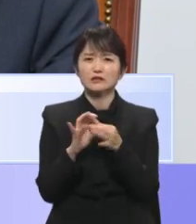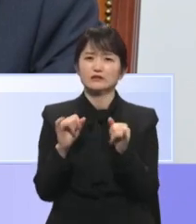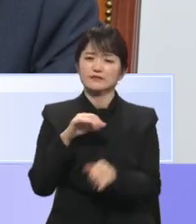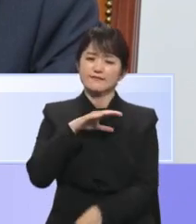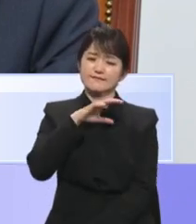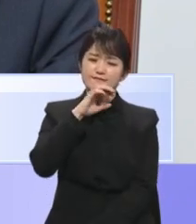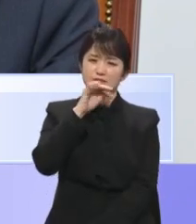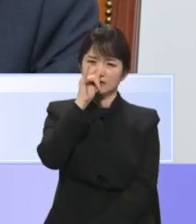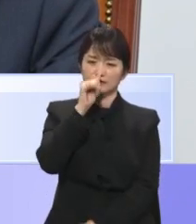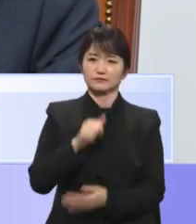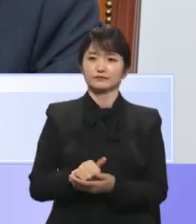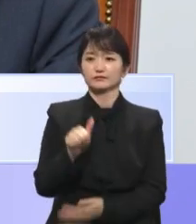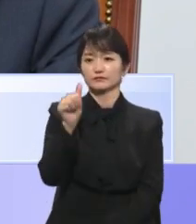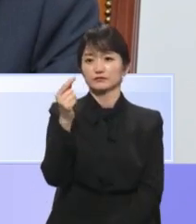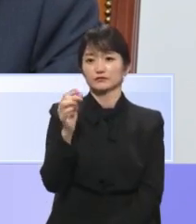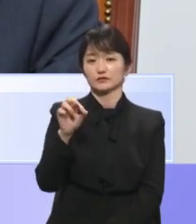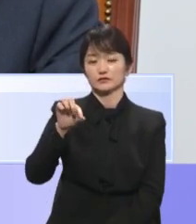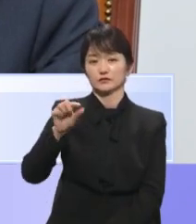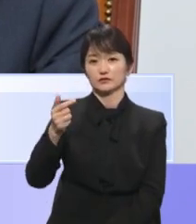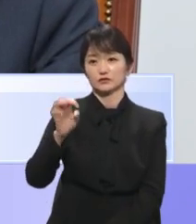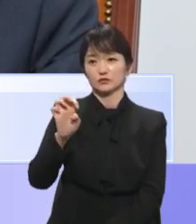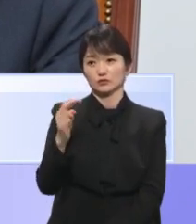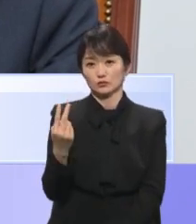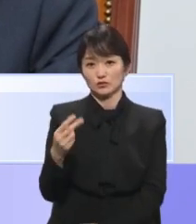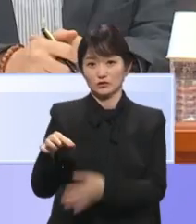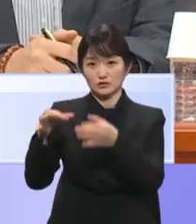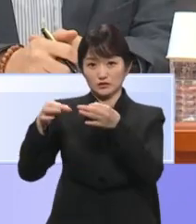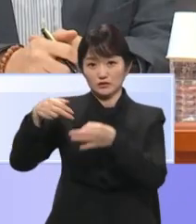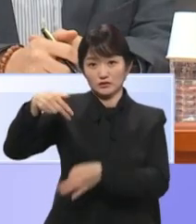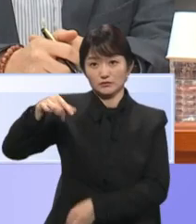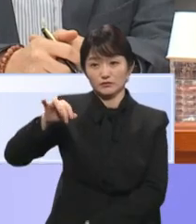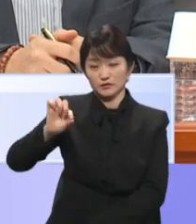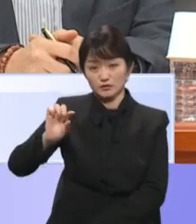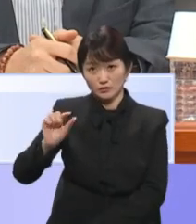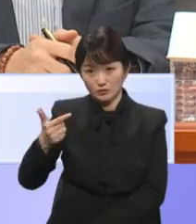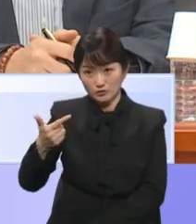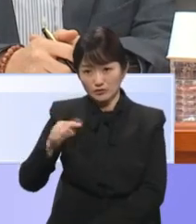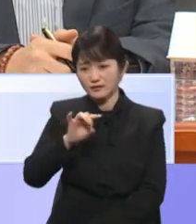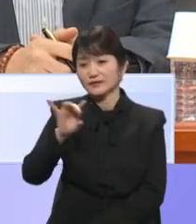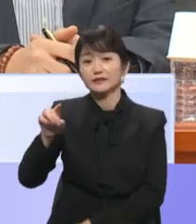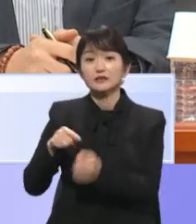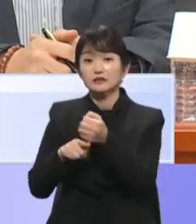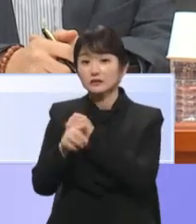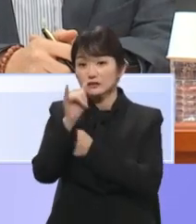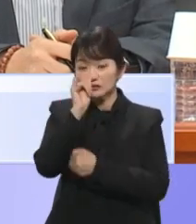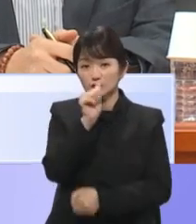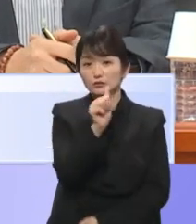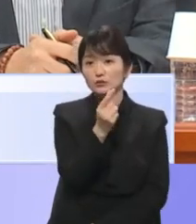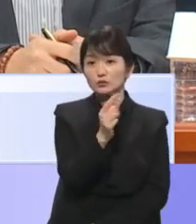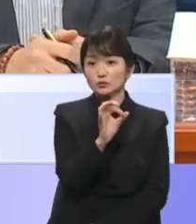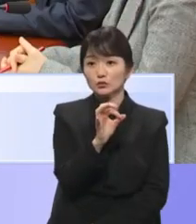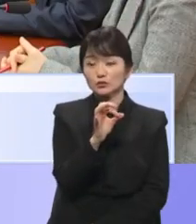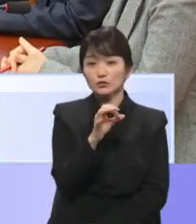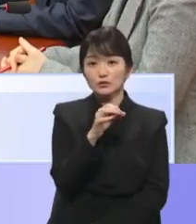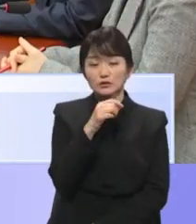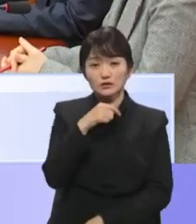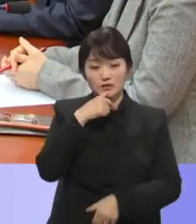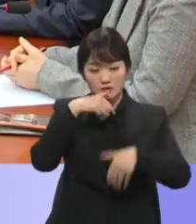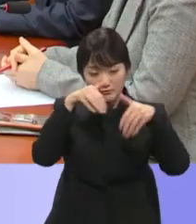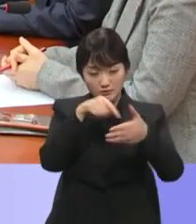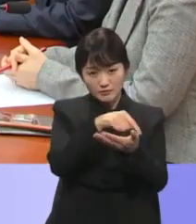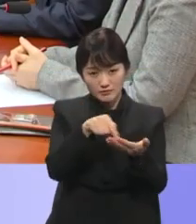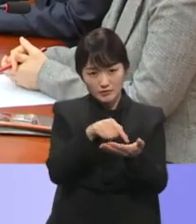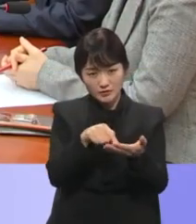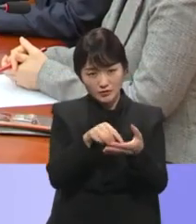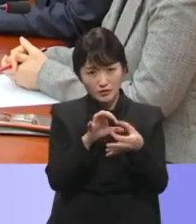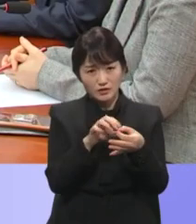보이고요 또 홍준표 시장과 김재원 최고영 같은 경우에는 각각의 그 사유들 있습니다 홍준표 시장은 수의 망원으로 인해서 지금